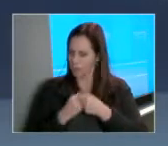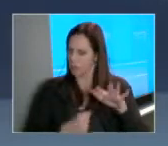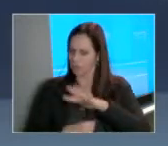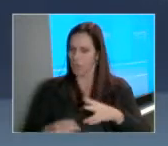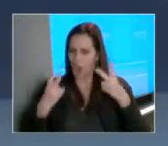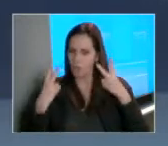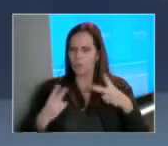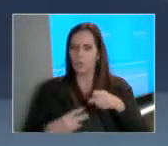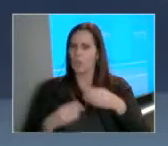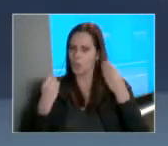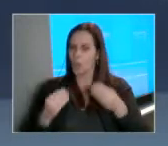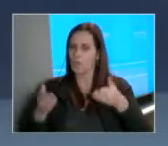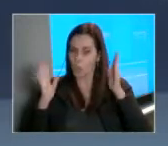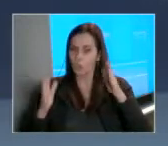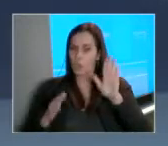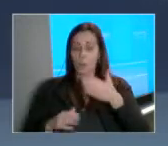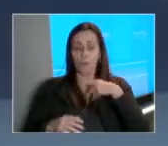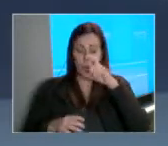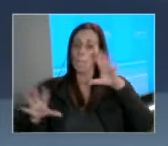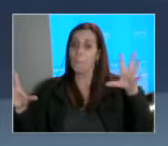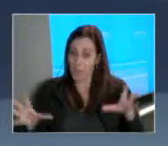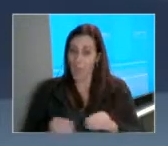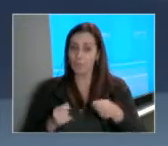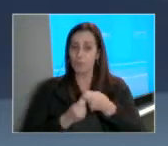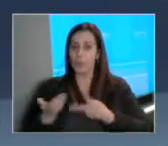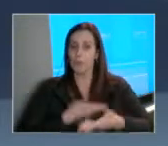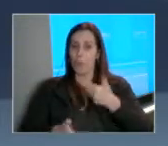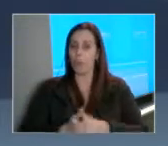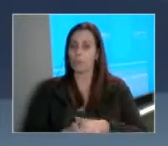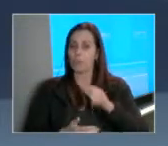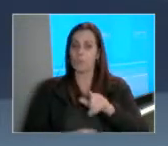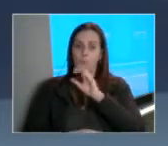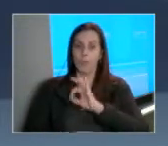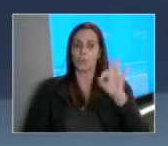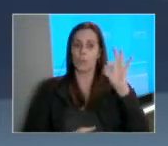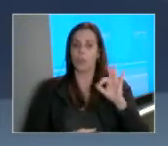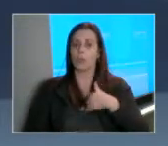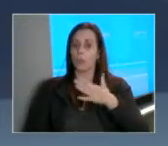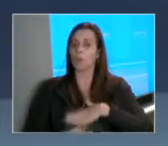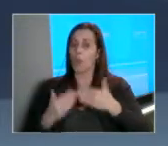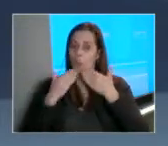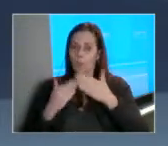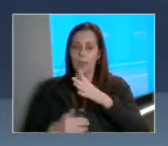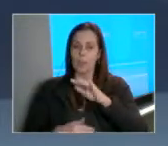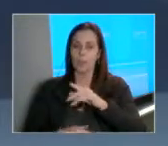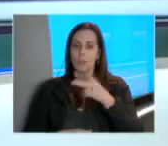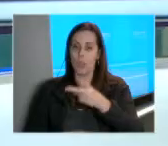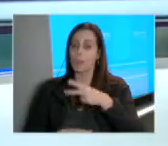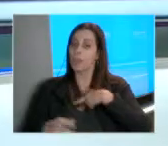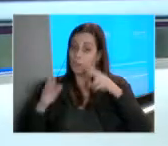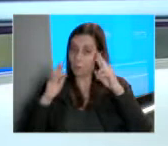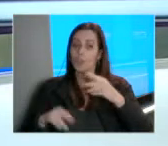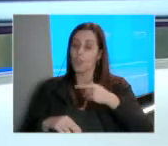סביבתי חשוב, זה טוב סוף סוף שגם יהודים וגם ערבים משתפים פעולה בעניין, זה מצוין. אני רוצה להודות לכם יפה וסעיד, אני